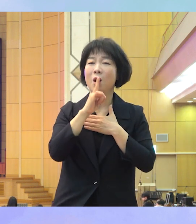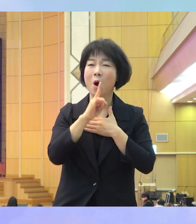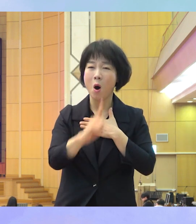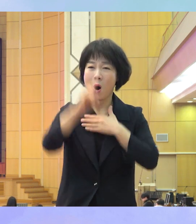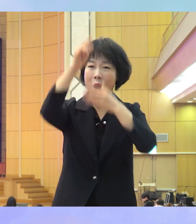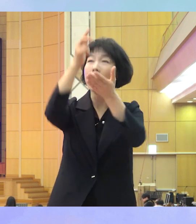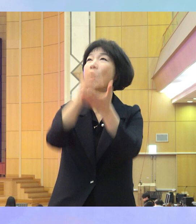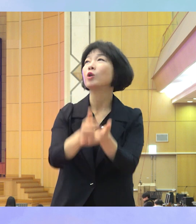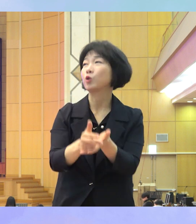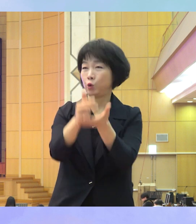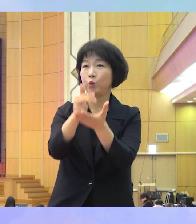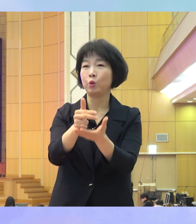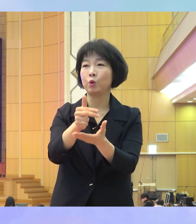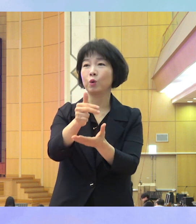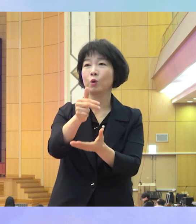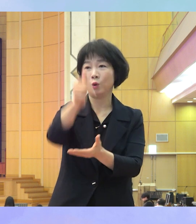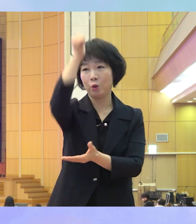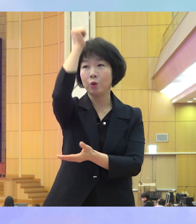오